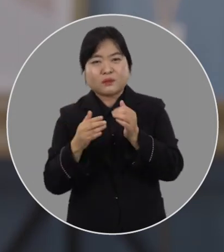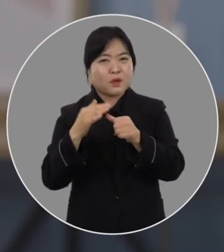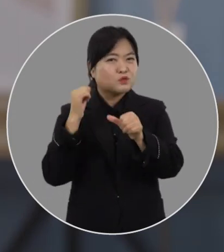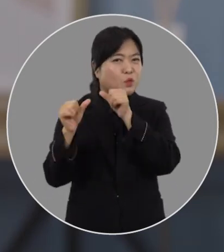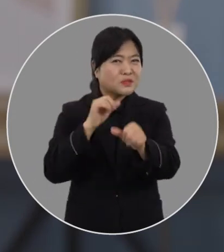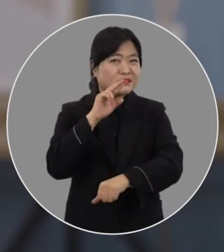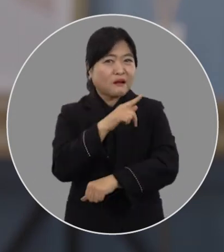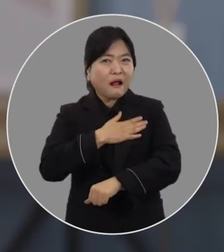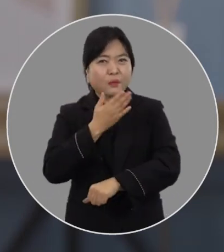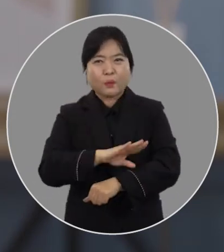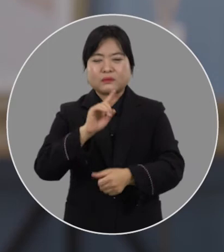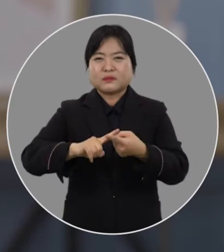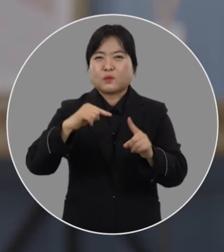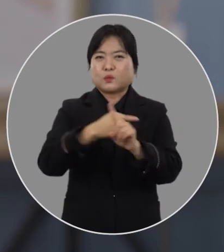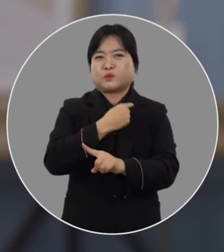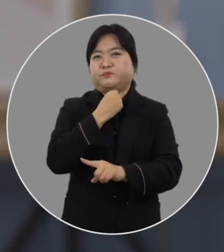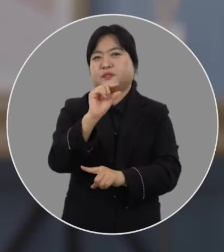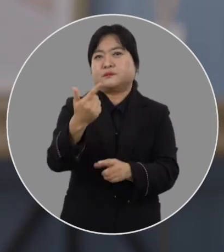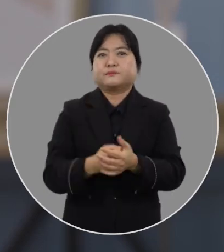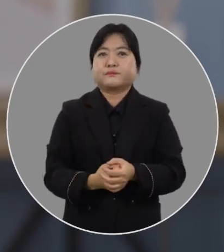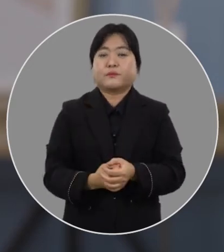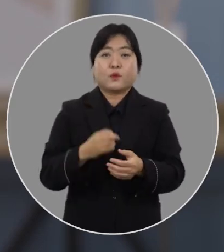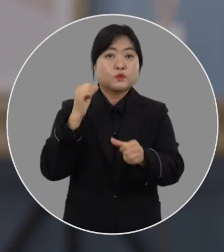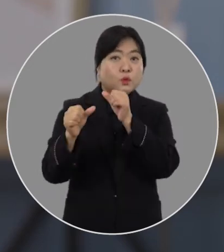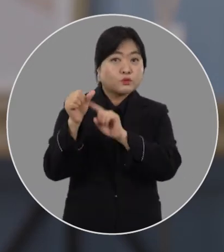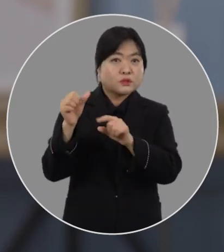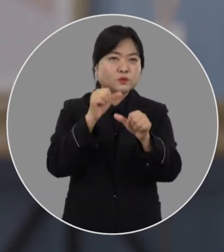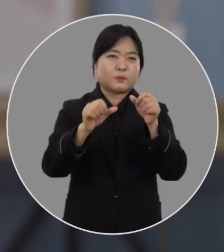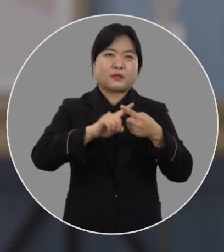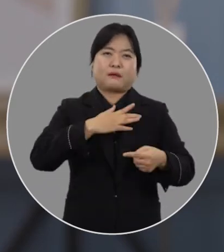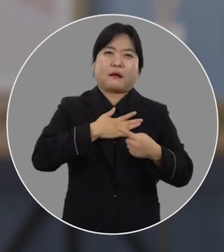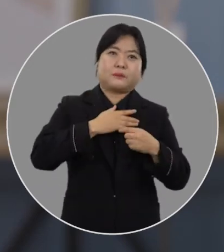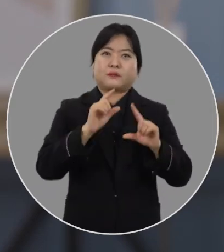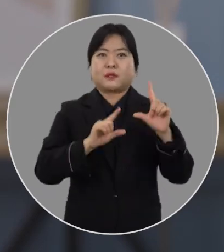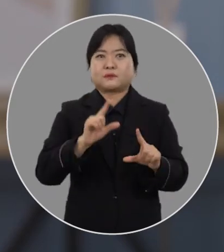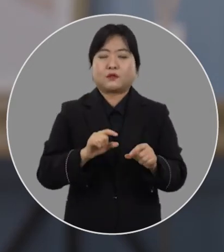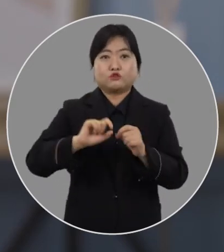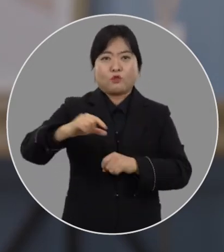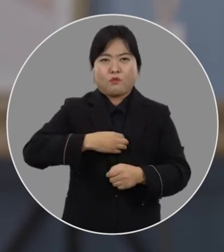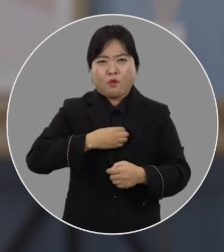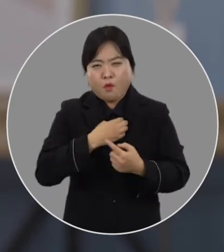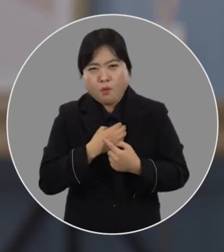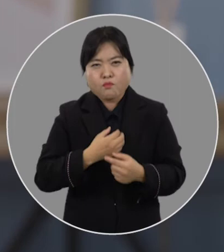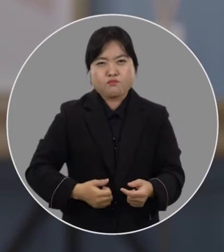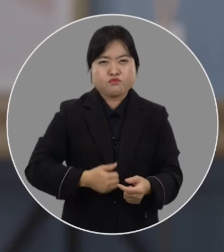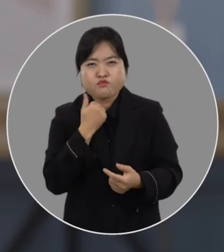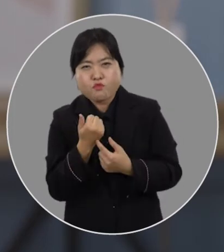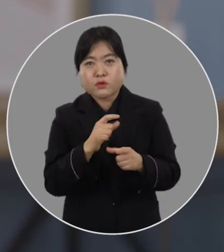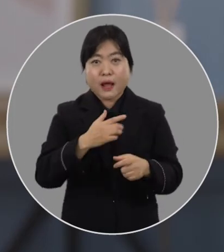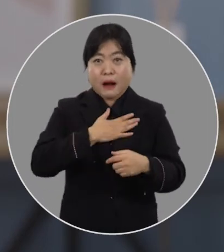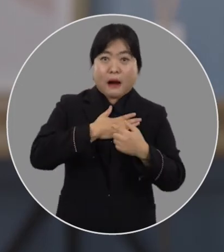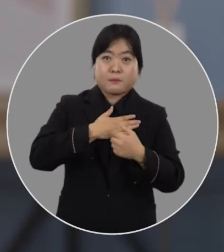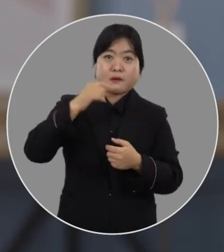회피하도록 만듭니다. 한편 소문은 소문에 대한 감정 상태, 주로 역겨움, 분노 등의